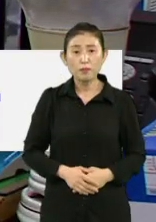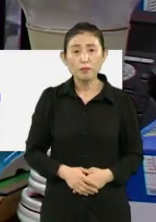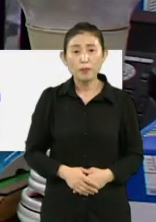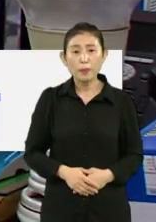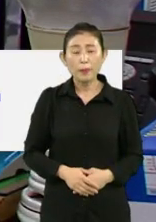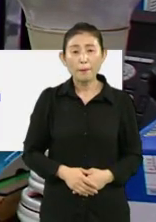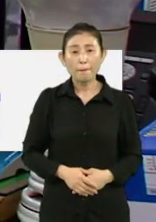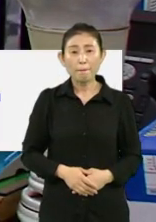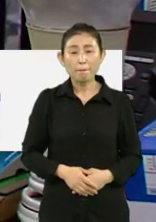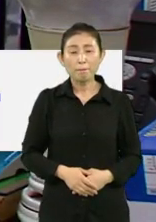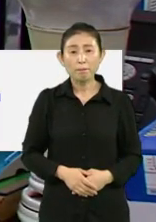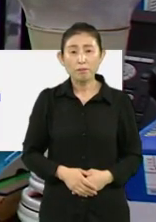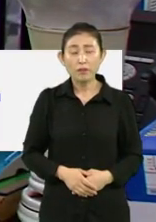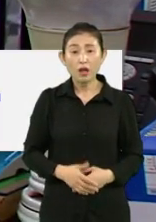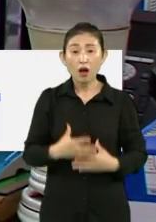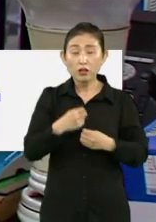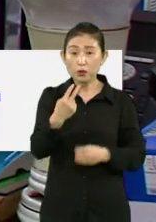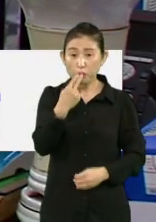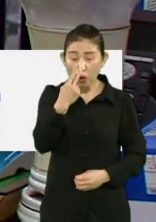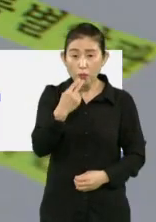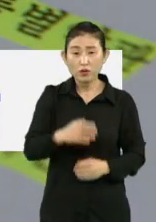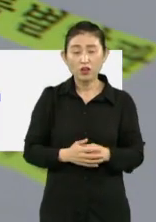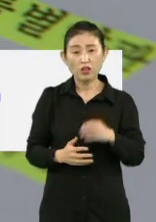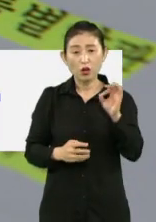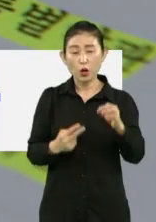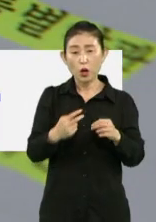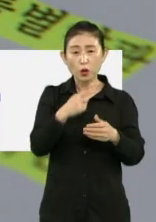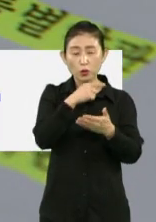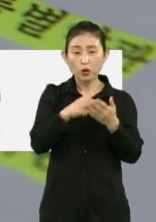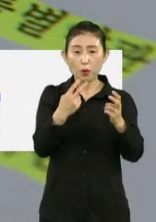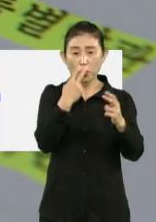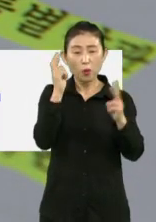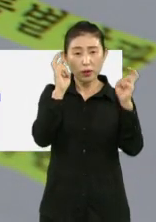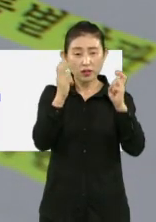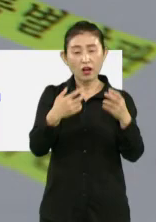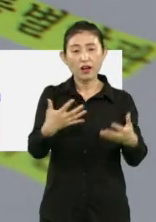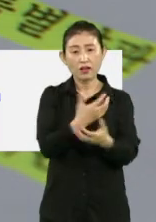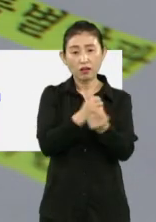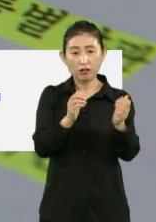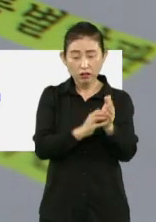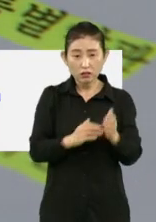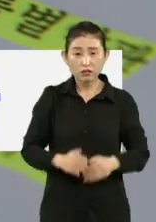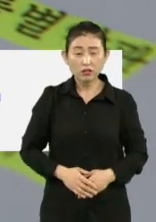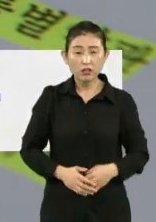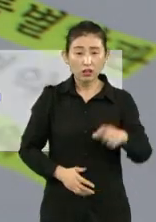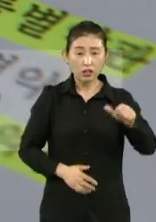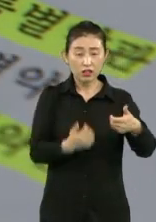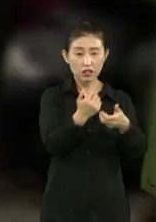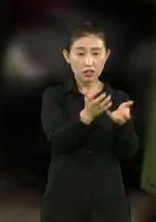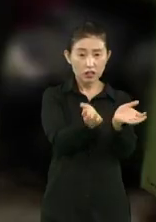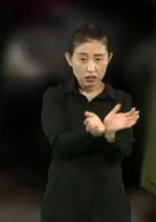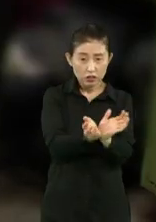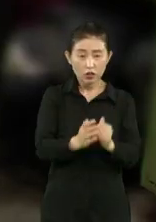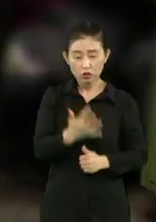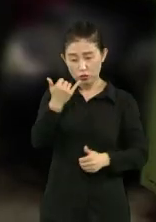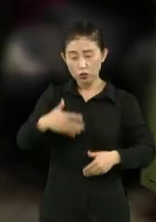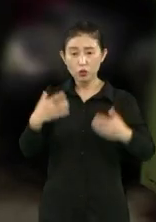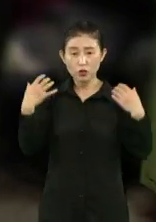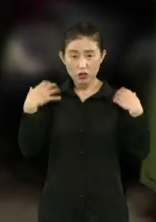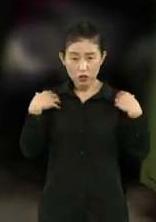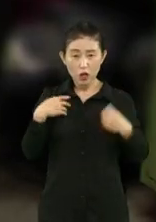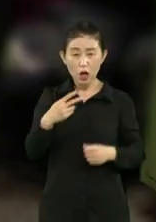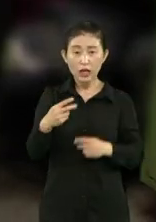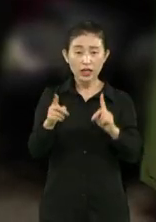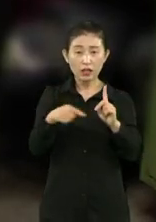밝혔습니다. 도민안전보험은 10개 손해보험사와 계약이 시행 중이며 도내 15개 시군과 충청남도가